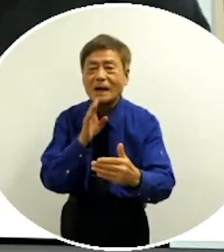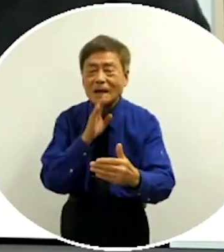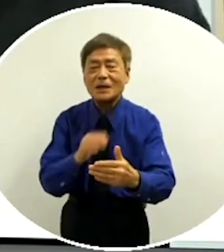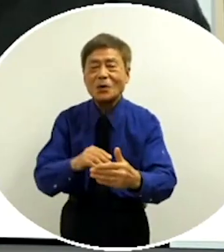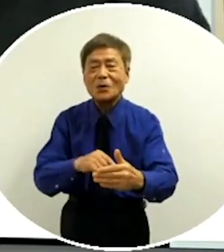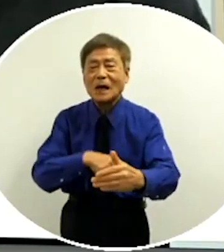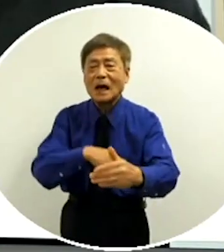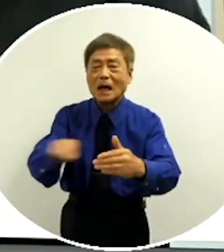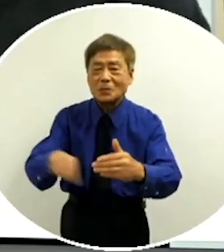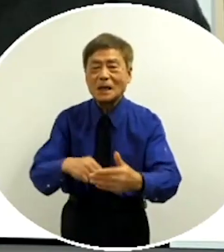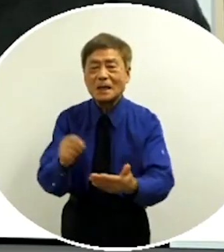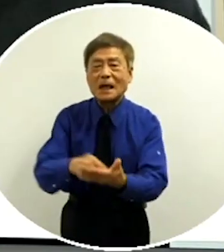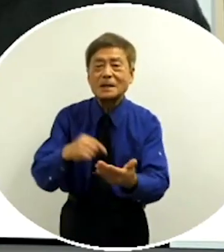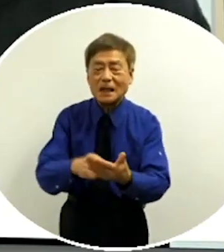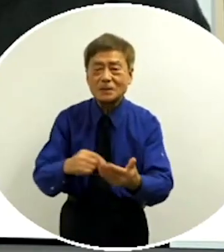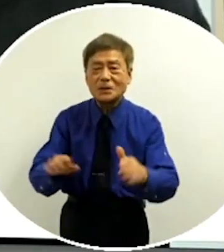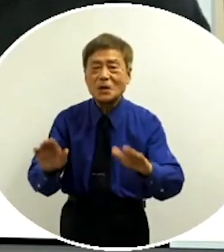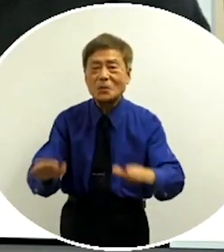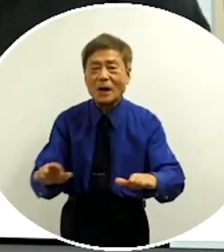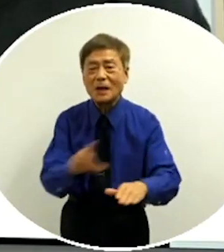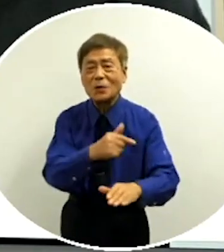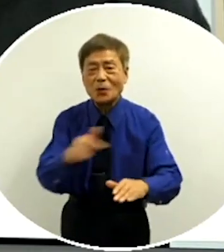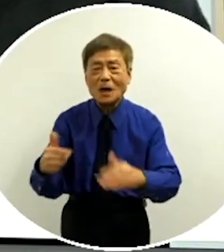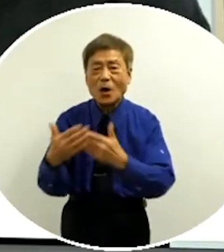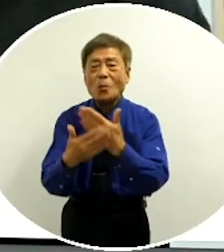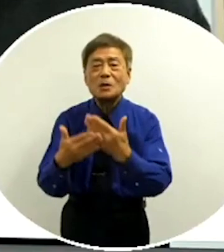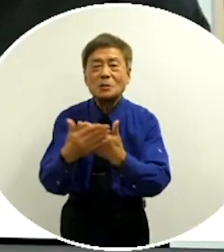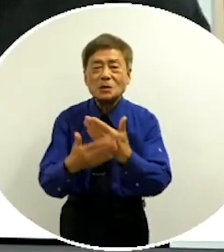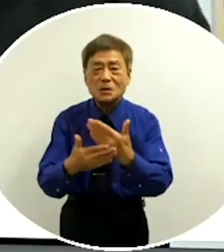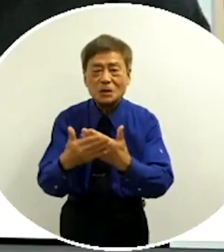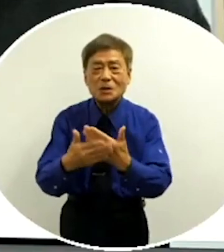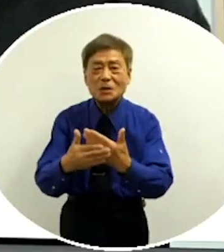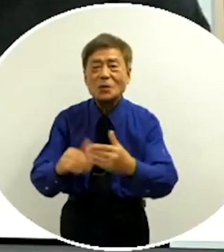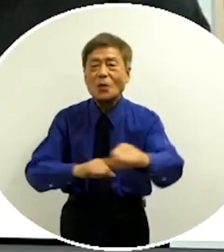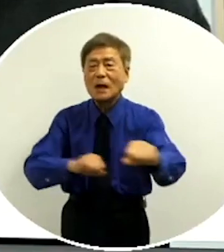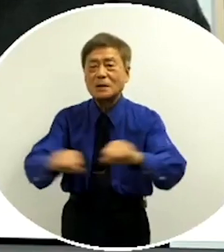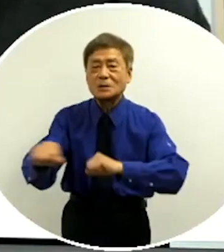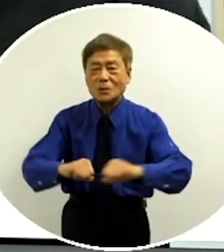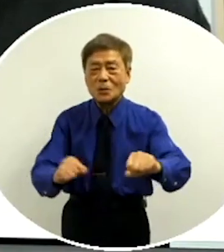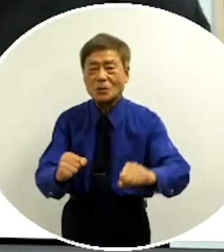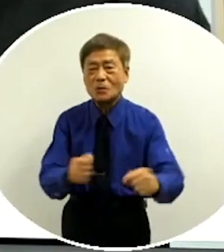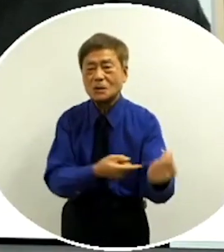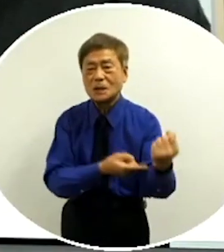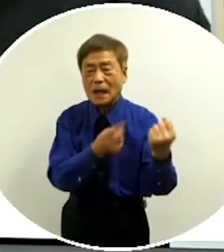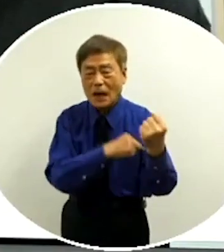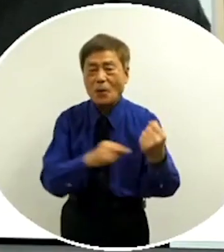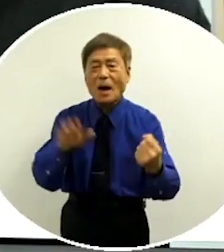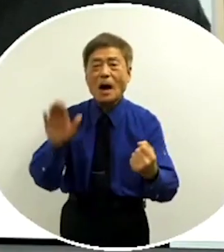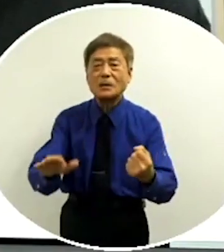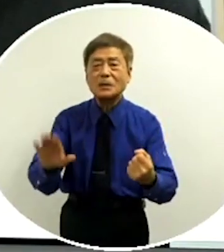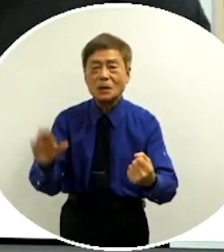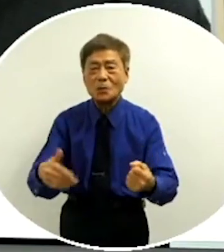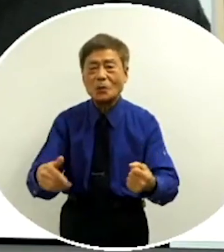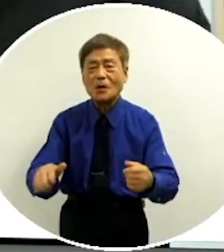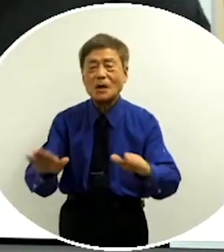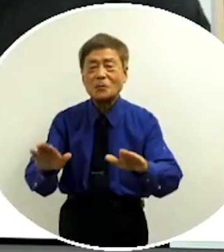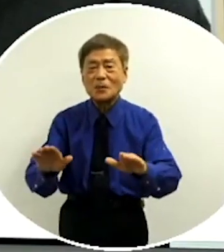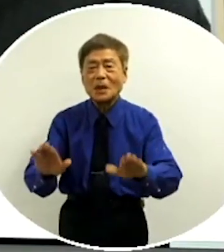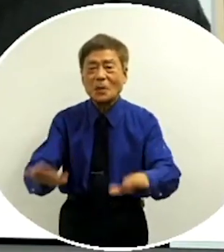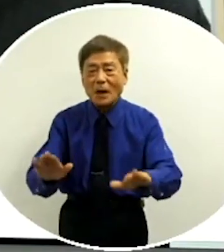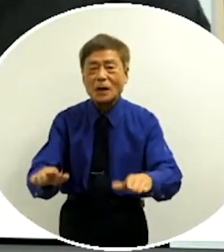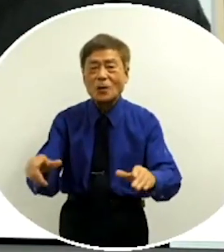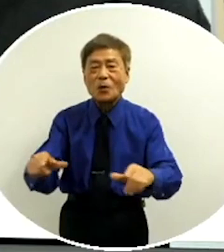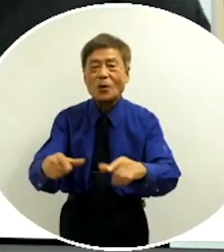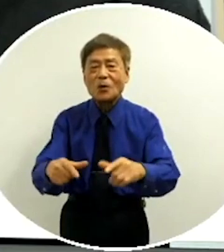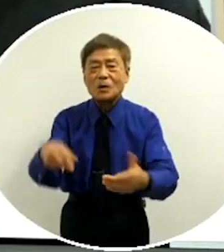もしれないそれはオシャレかもしれないんですがそれではやっぱり有限者の人も本当の声が聞こえてこないと思うんですね我が党に関心のある人の